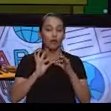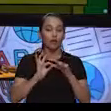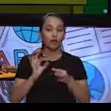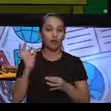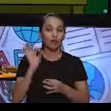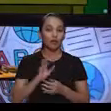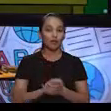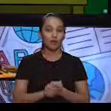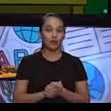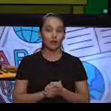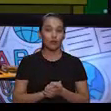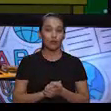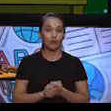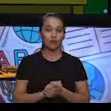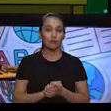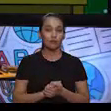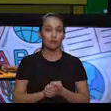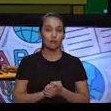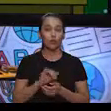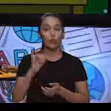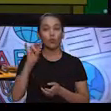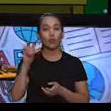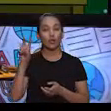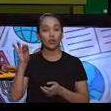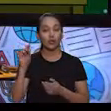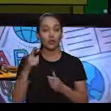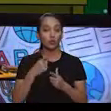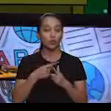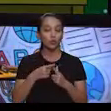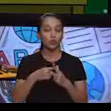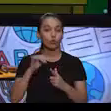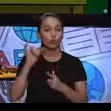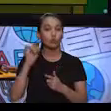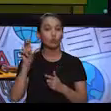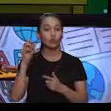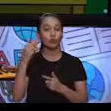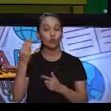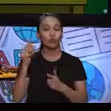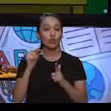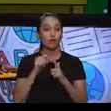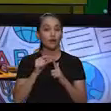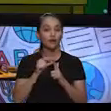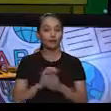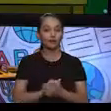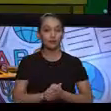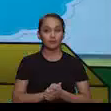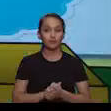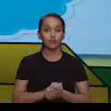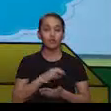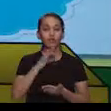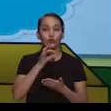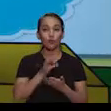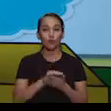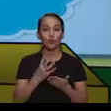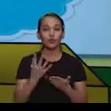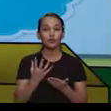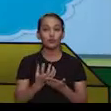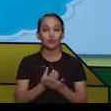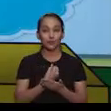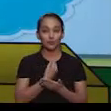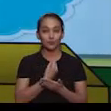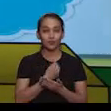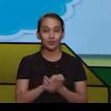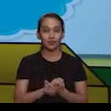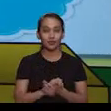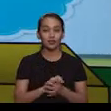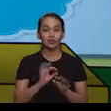haqidami yoki undosh tovushlar? Javobingiz tayyor bo'lsa, tekshirib olamiz. Demak, ushbu